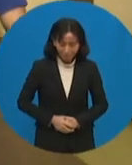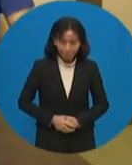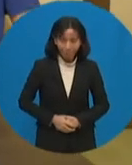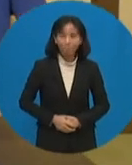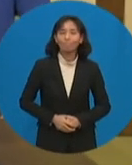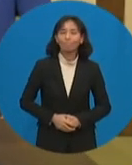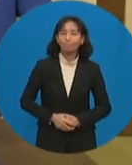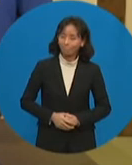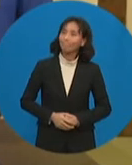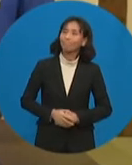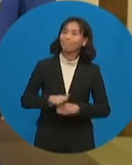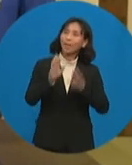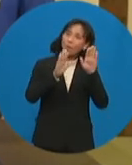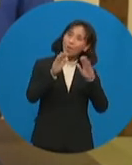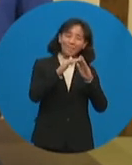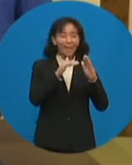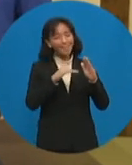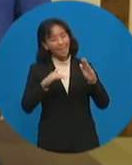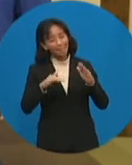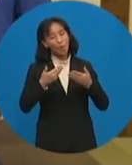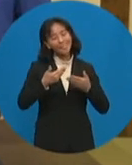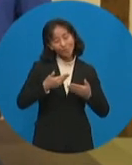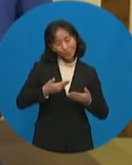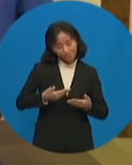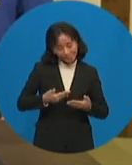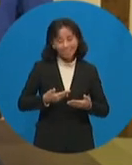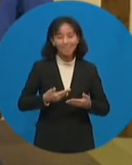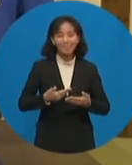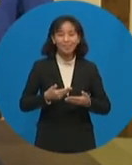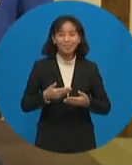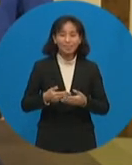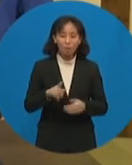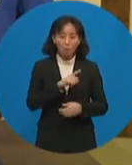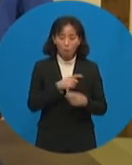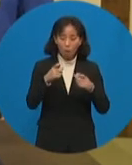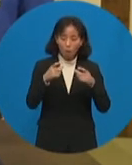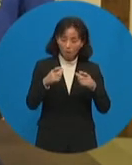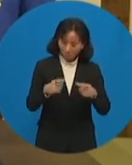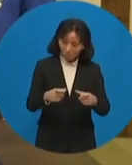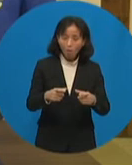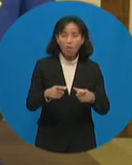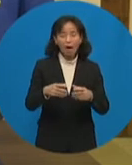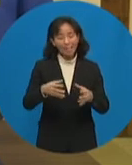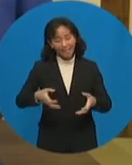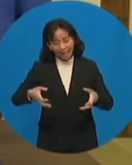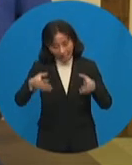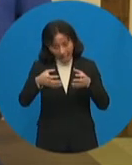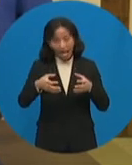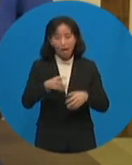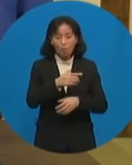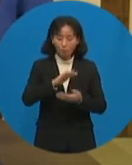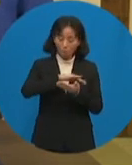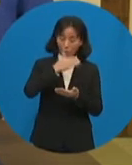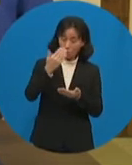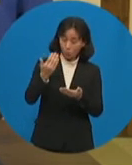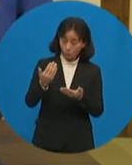家庭的でボリュームたっぷりのお通し、はい、おやつ感覚で食べられるサラダ、そして食べ応え満点の